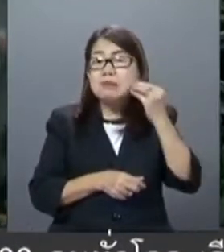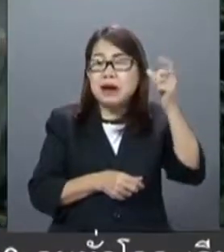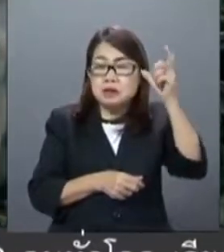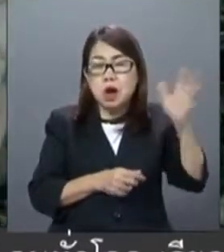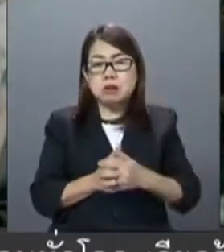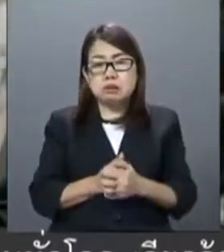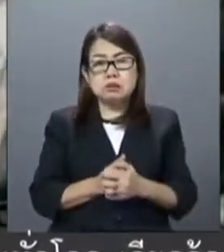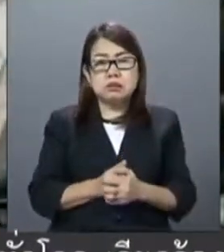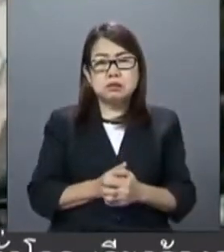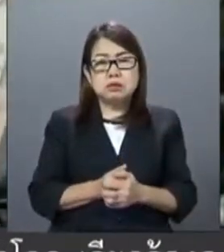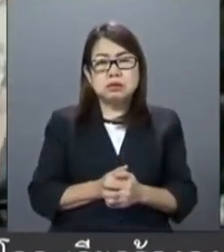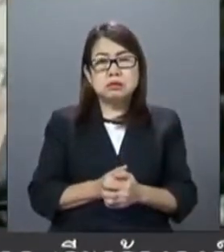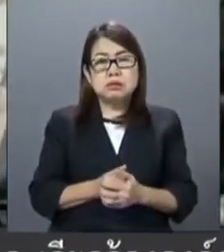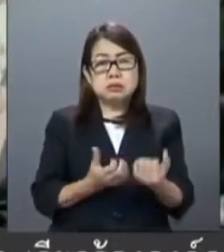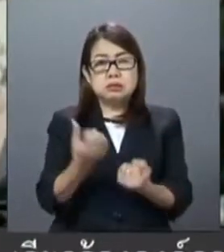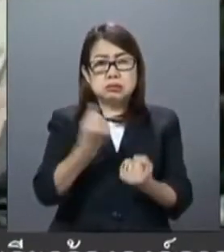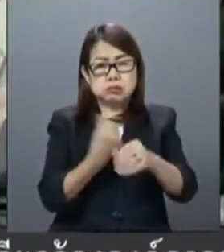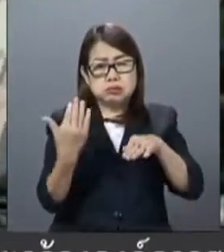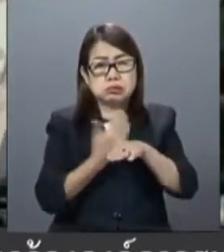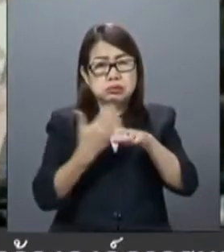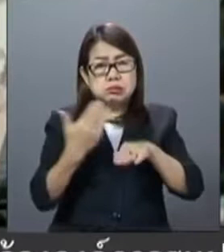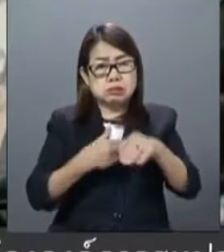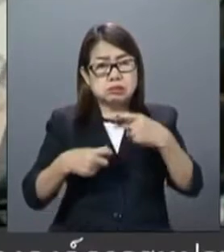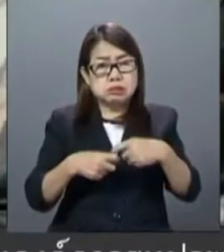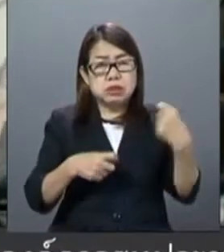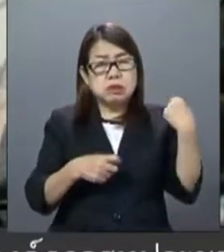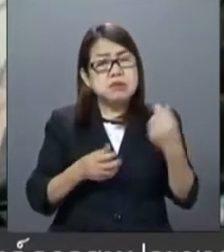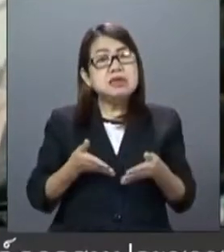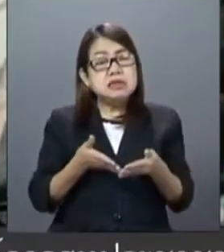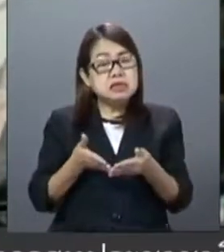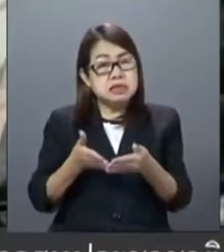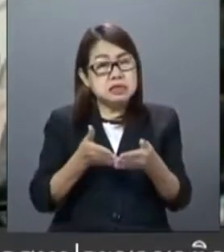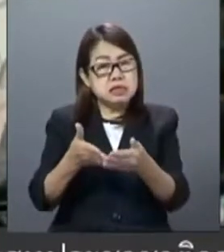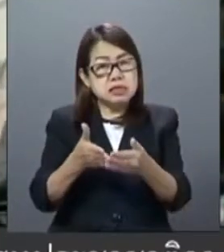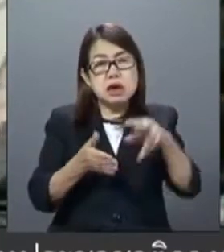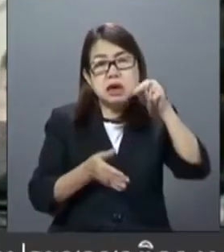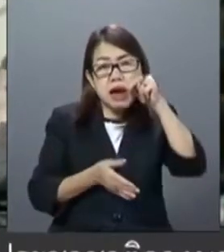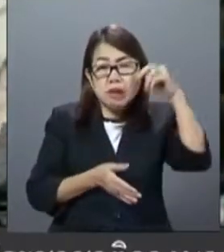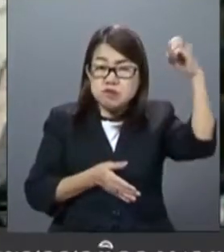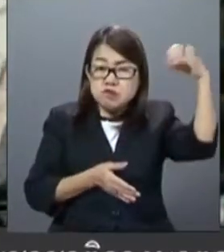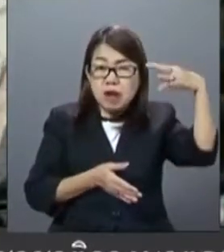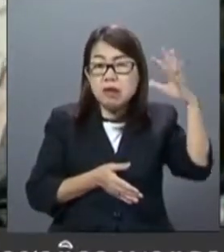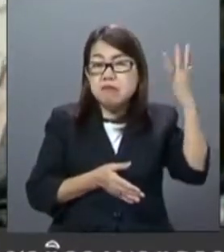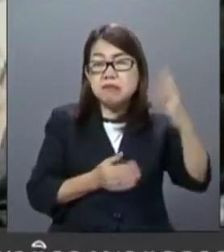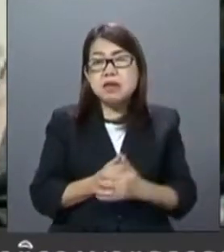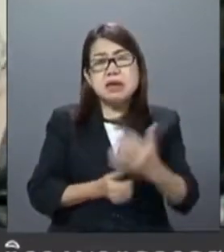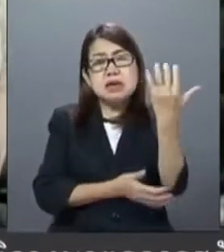คนbewัน Artist Books.เราจะไปู tylko